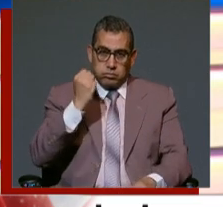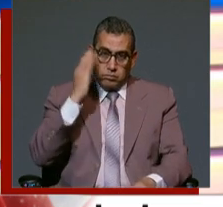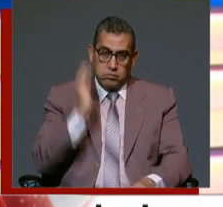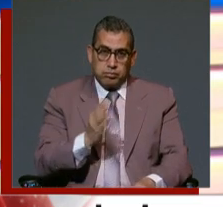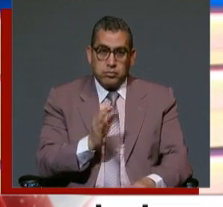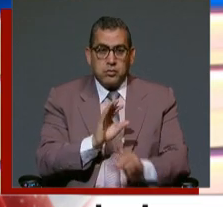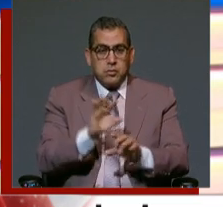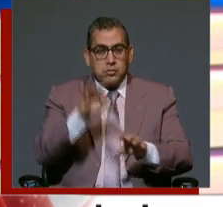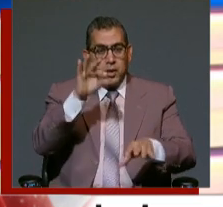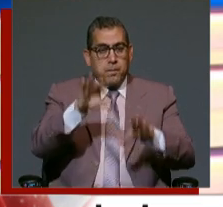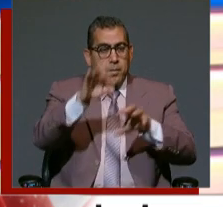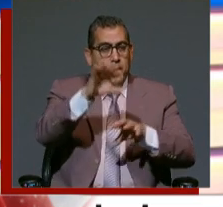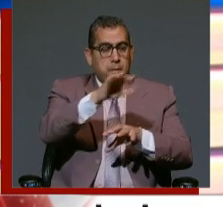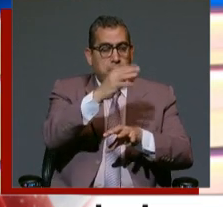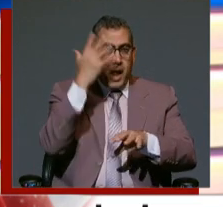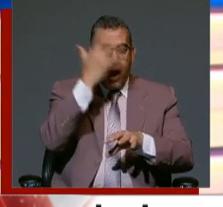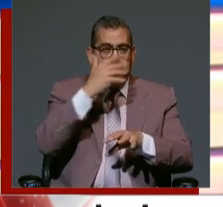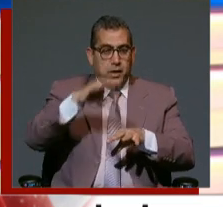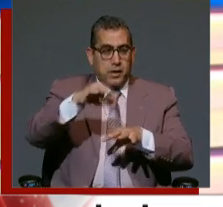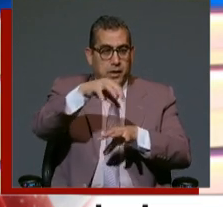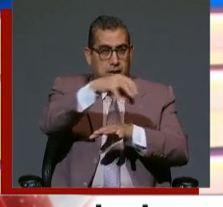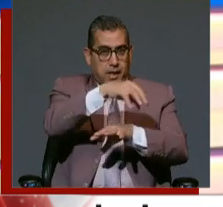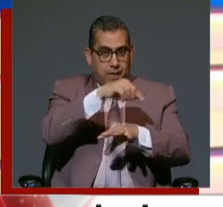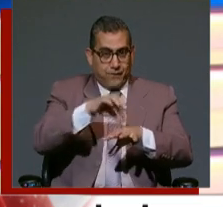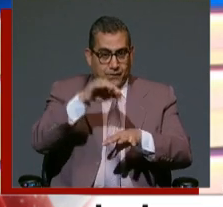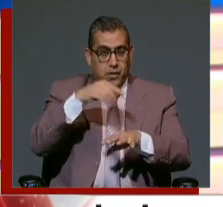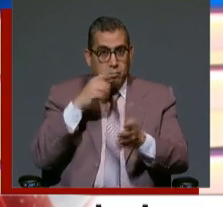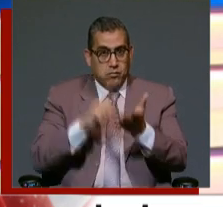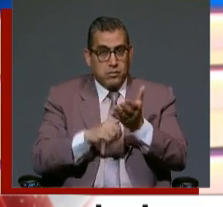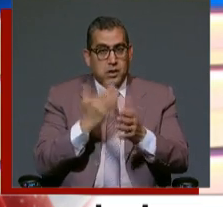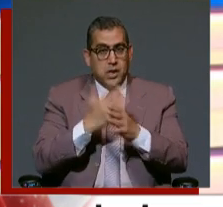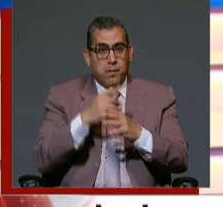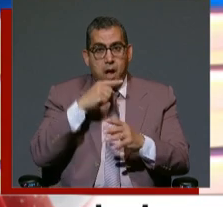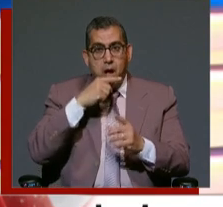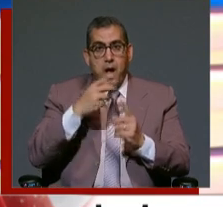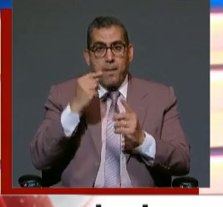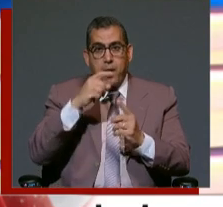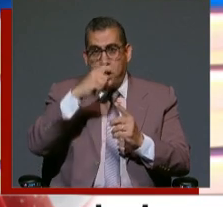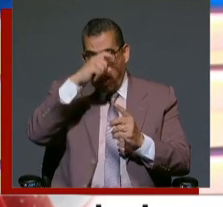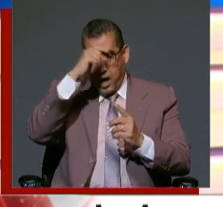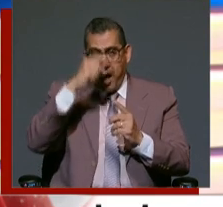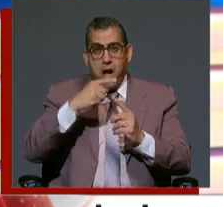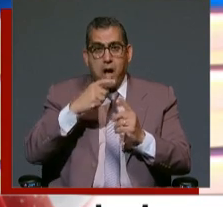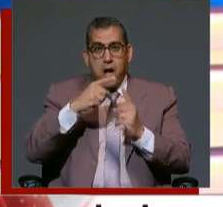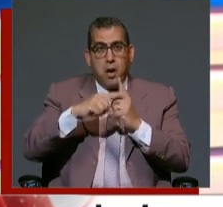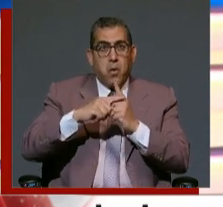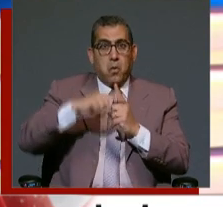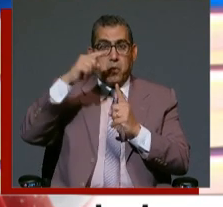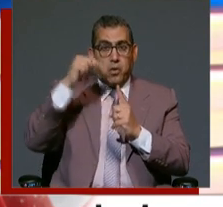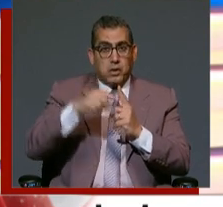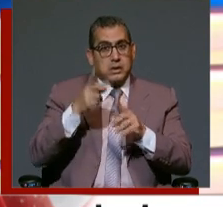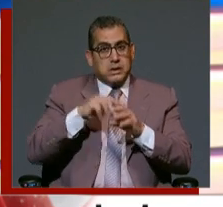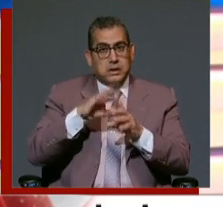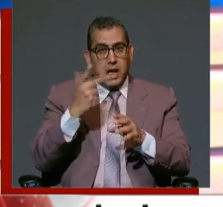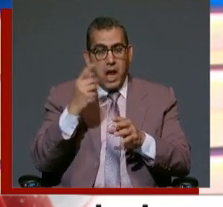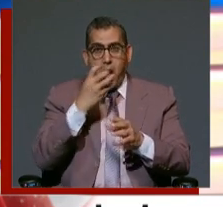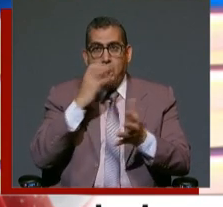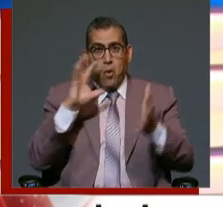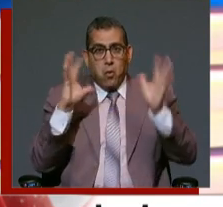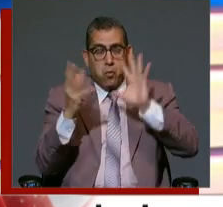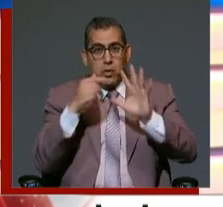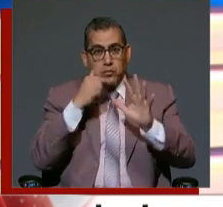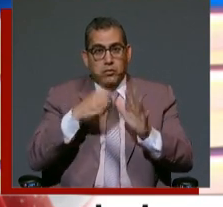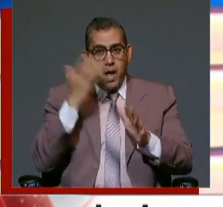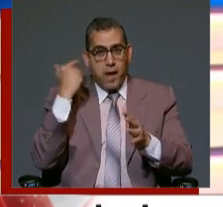لبعض الدول الإفريقية التي لم تساهم كثيرا في مسألة الاحترار والتغيرات المناخية لكنها كانت الأكثر تضررا كما ذكرت